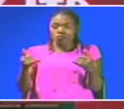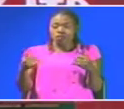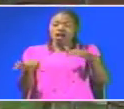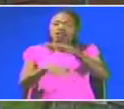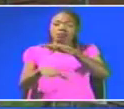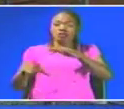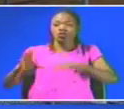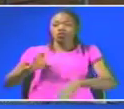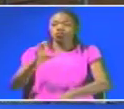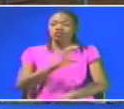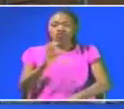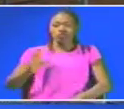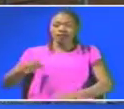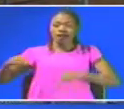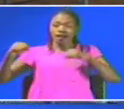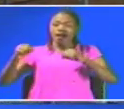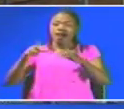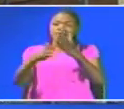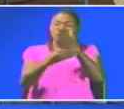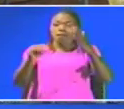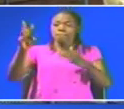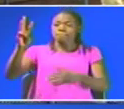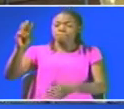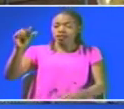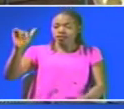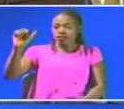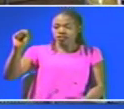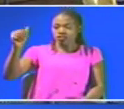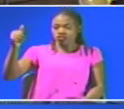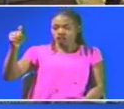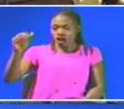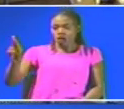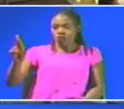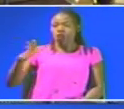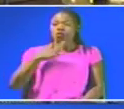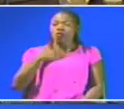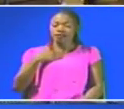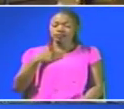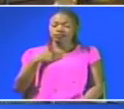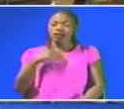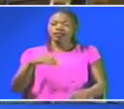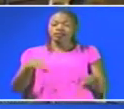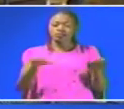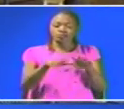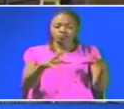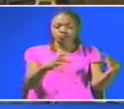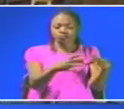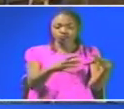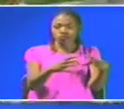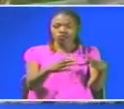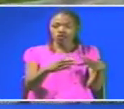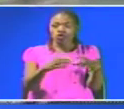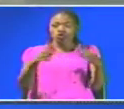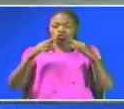kamishna wa eneo la Kirinyaga Mashariki Moses Gisharu amevitaka vyama vya ushirika kutoa habari kuhusu visa vya wizi wa